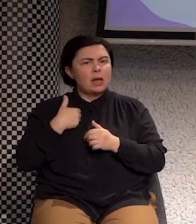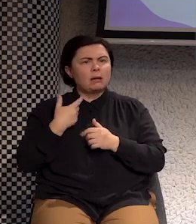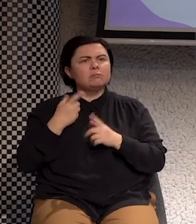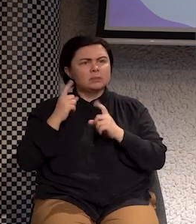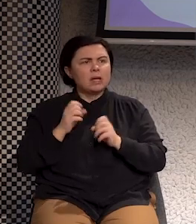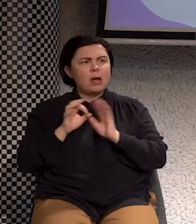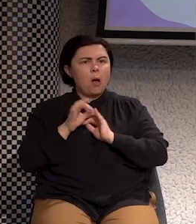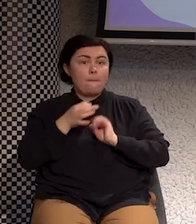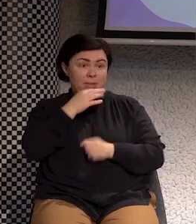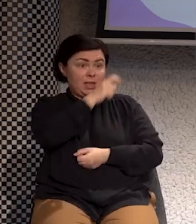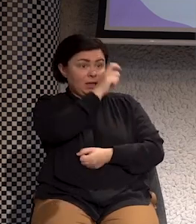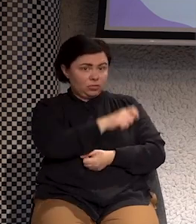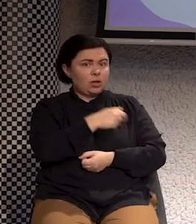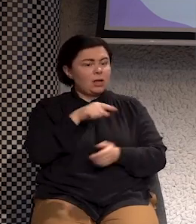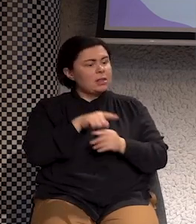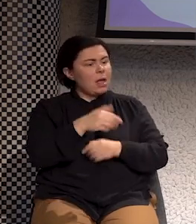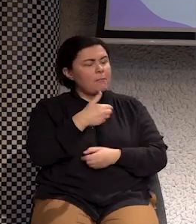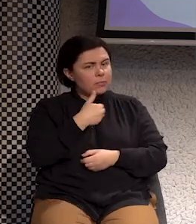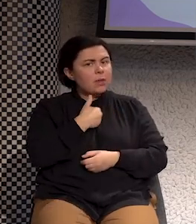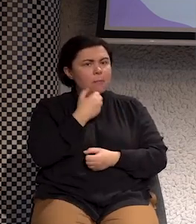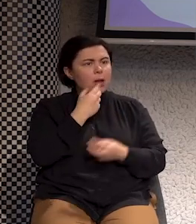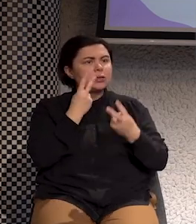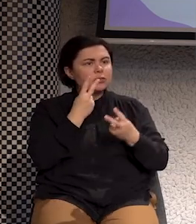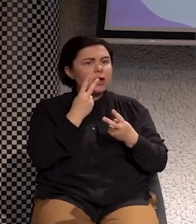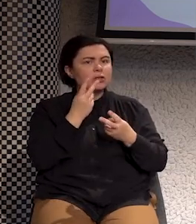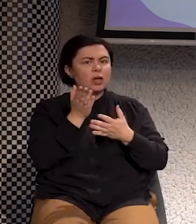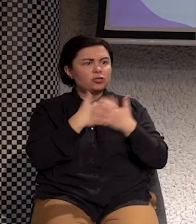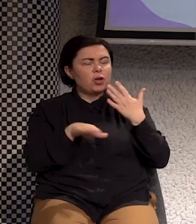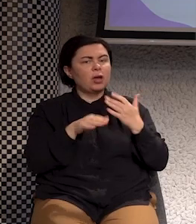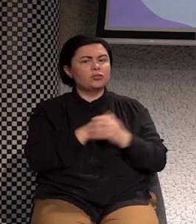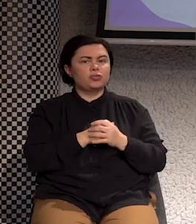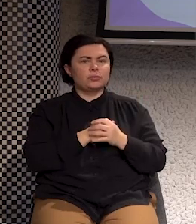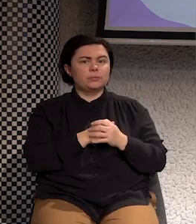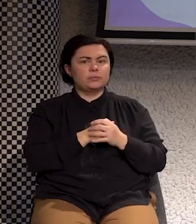od pytania ciebie, bo to jest dla mnie taka bardzo istotna część.